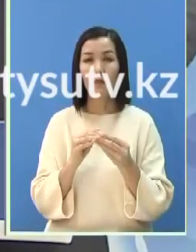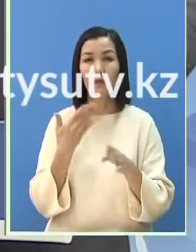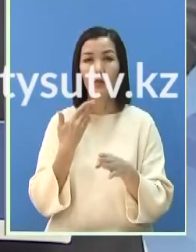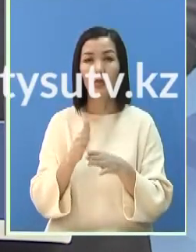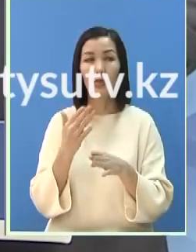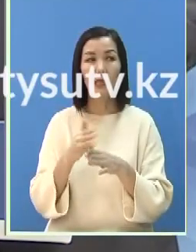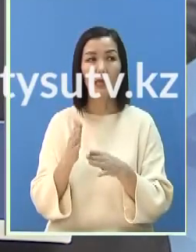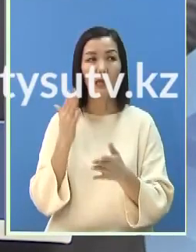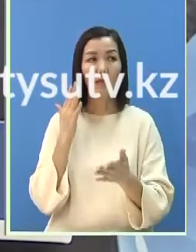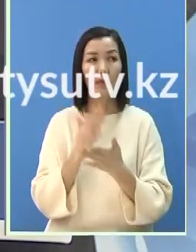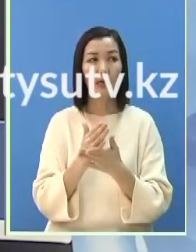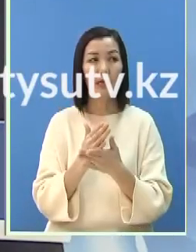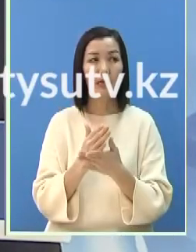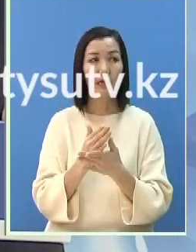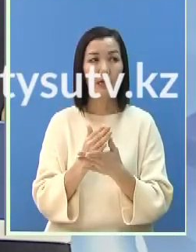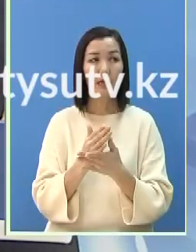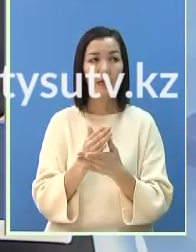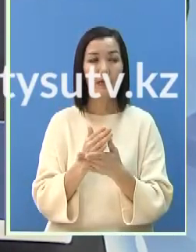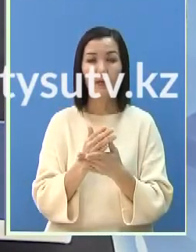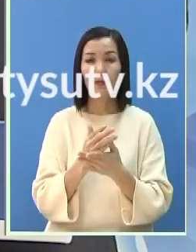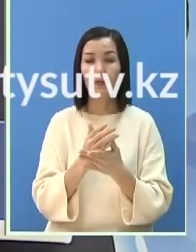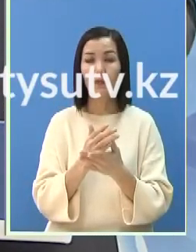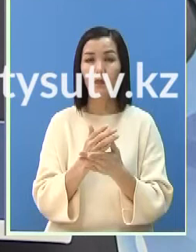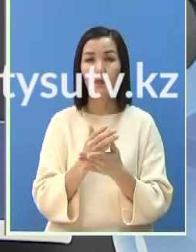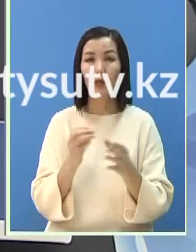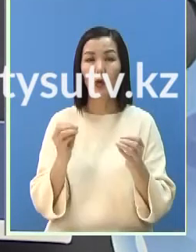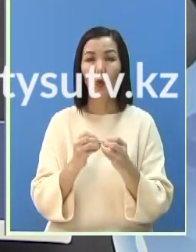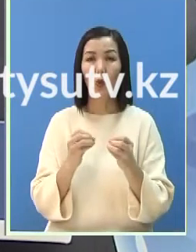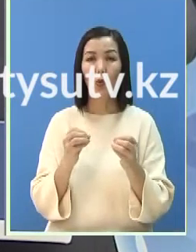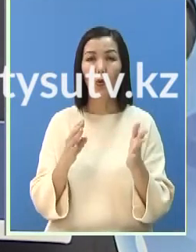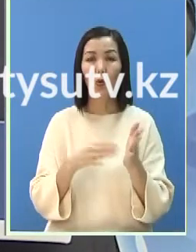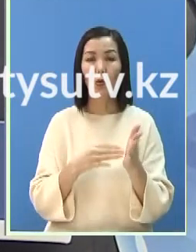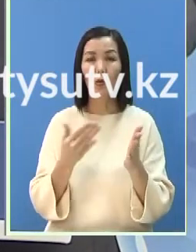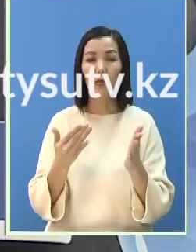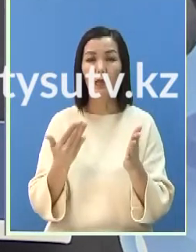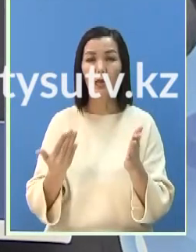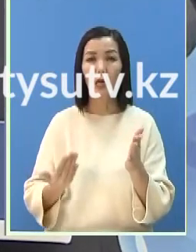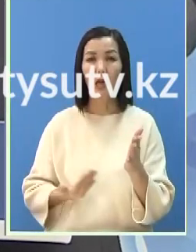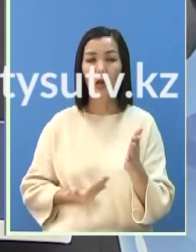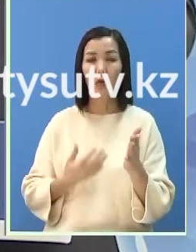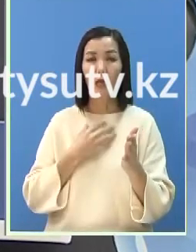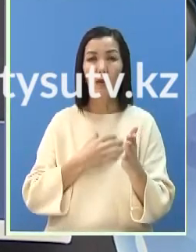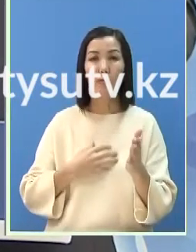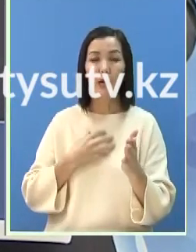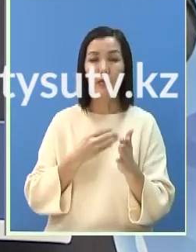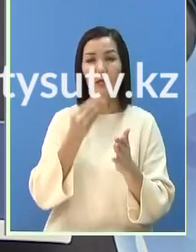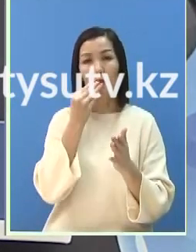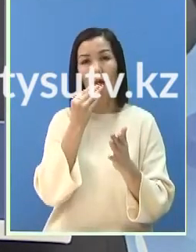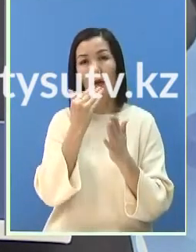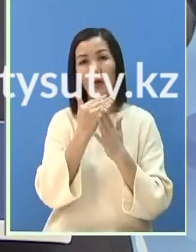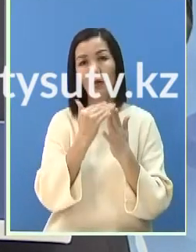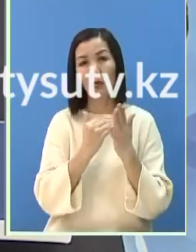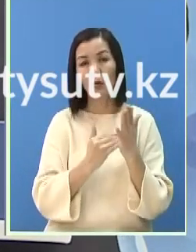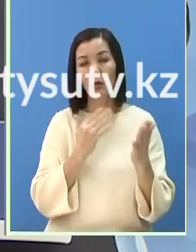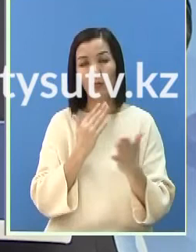несиелер қарастырылған. Азық-түліктің жаңағы 19 әлеуметтік маңызды 19 түрі бар.